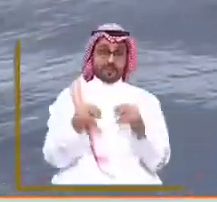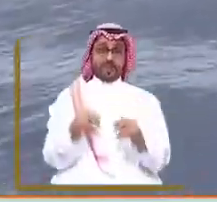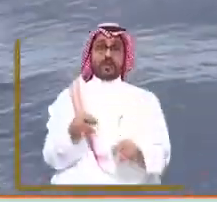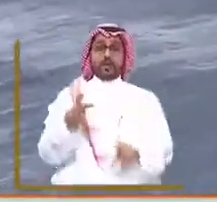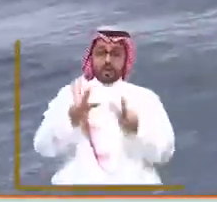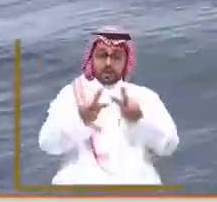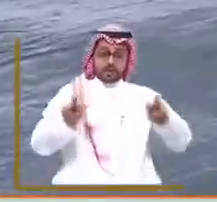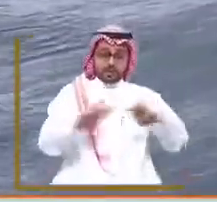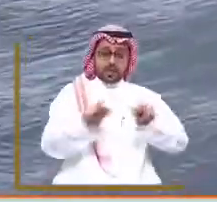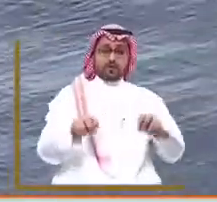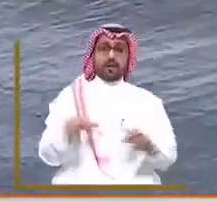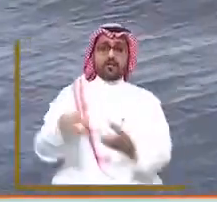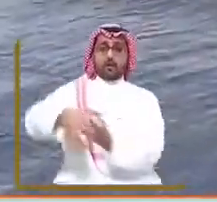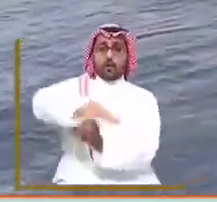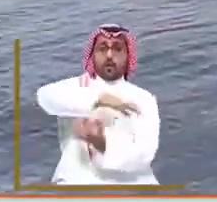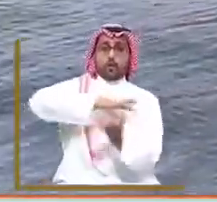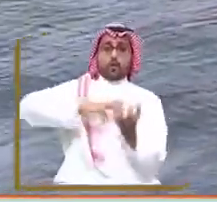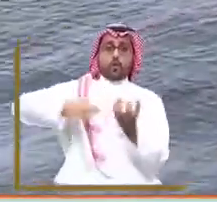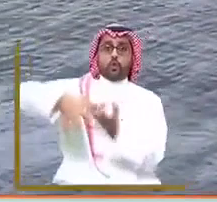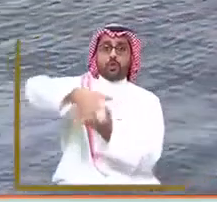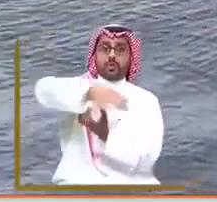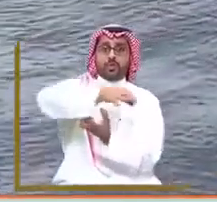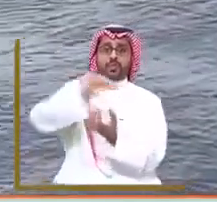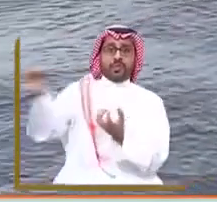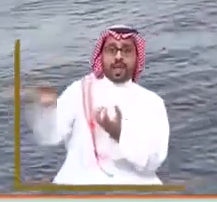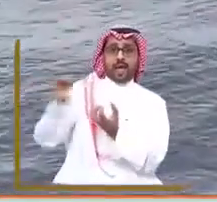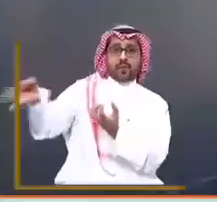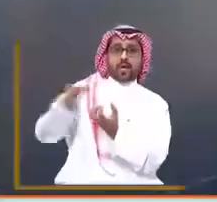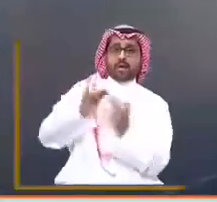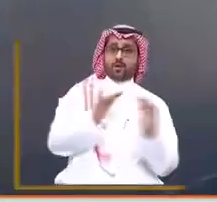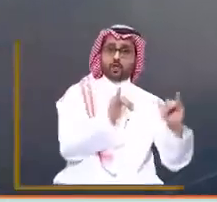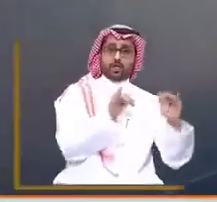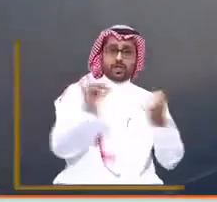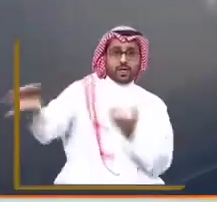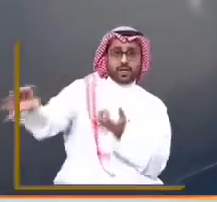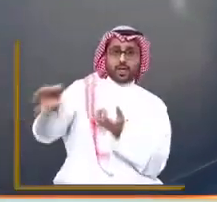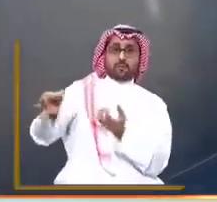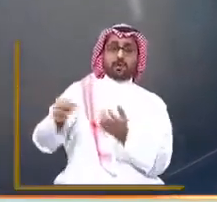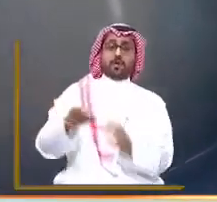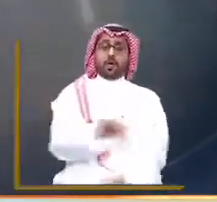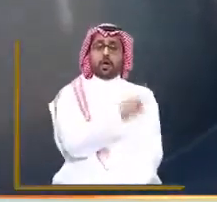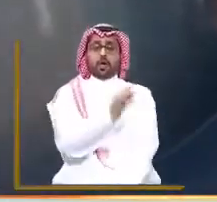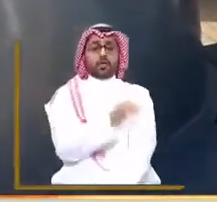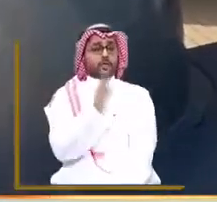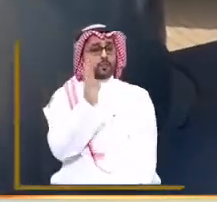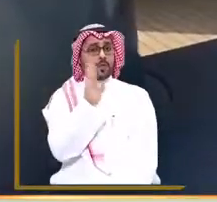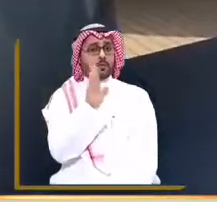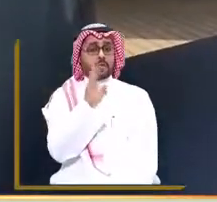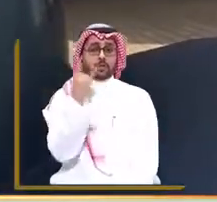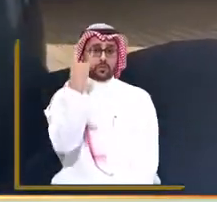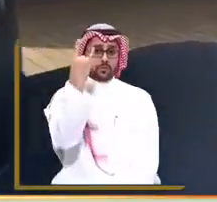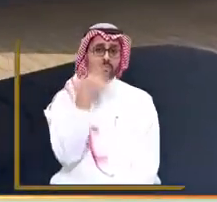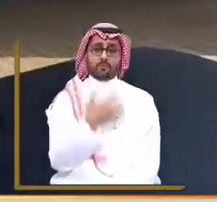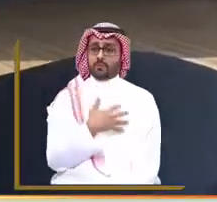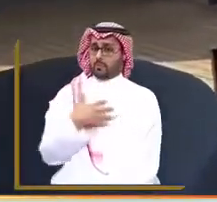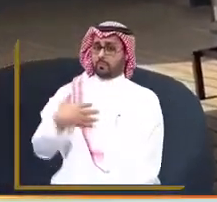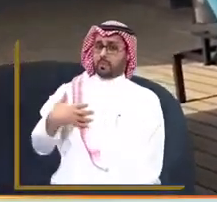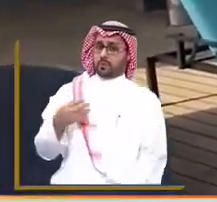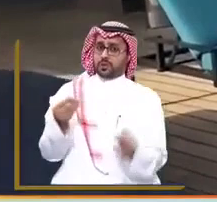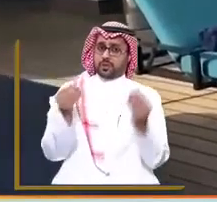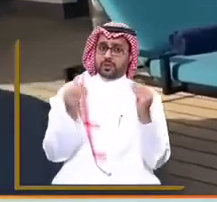جديدة أول مرة نشوفها، فكانت رحلة جدا جميلة، تجربة جدا رائعة استمتعت فيها